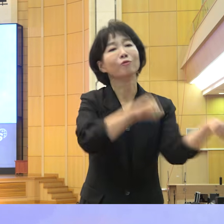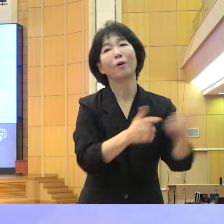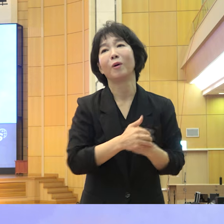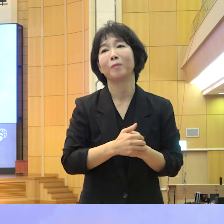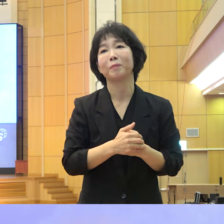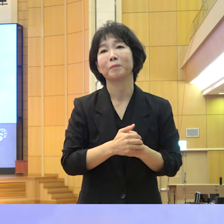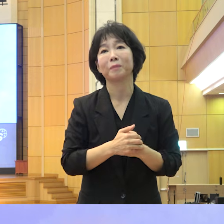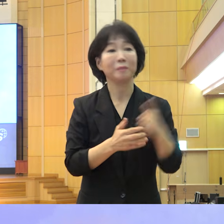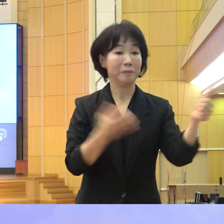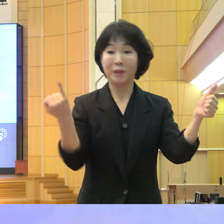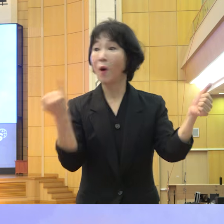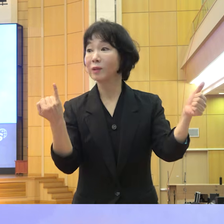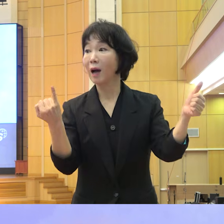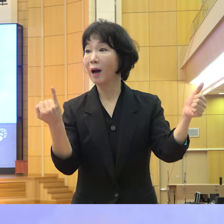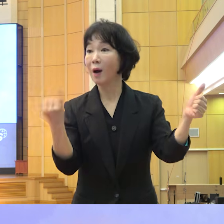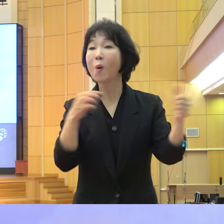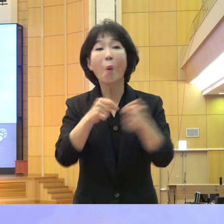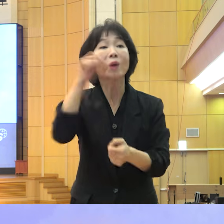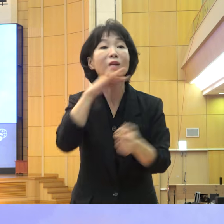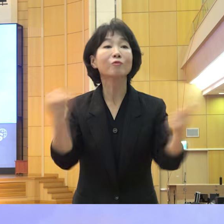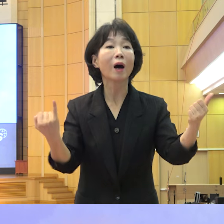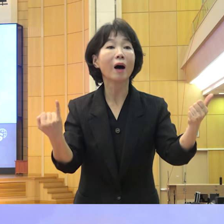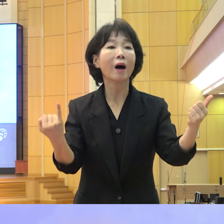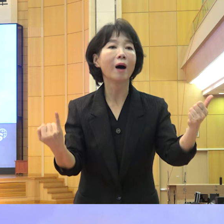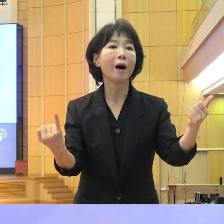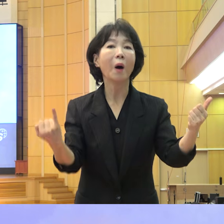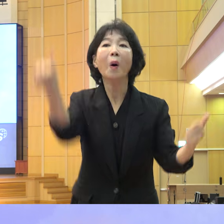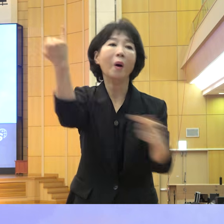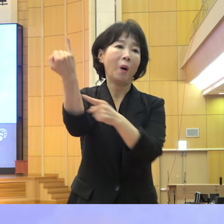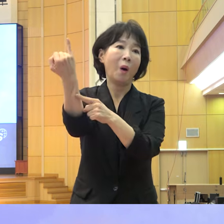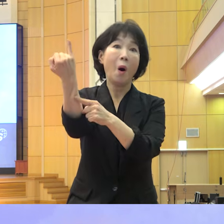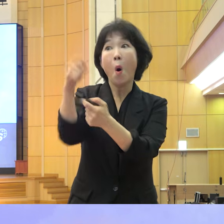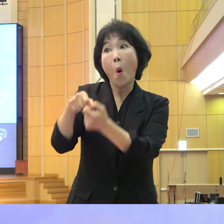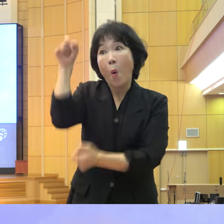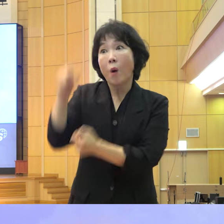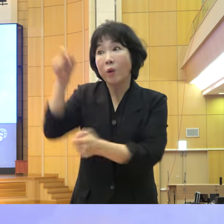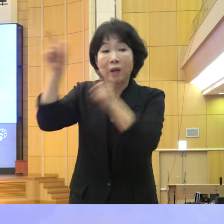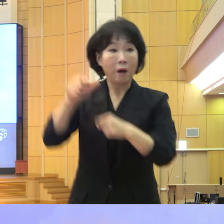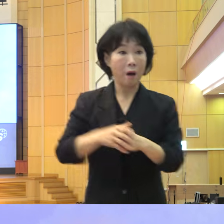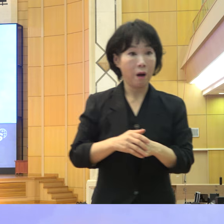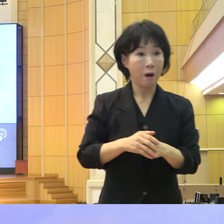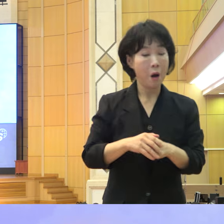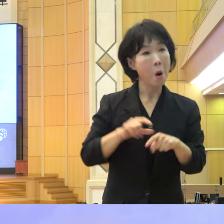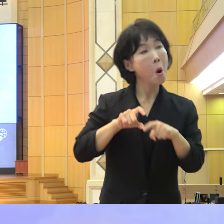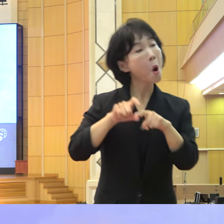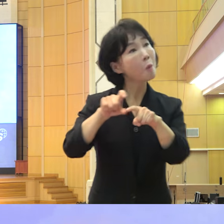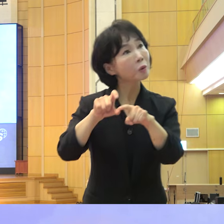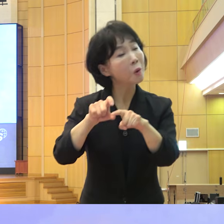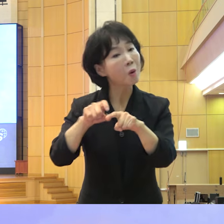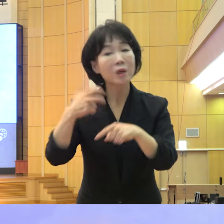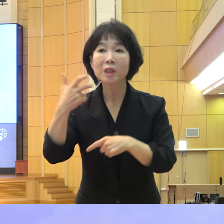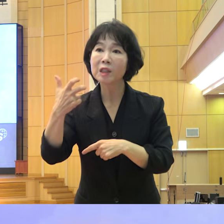수명도 남자들이 요즘에 보면 74.5세라 그러더라고. 여자들은 78.7,